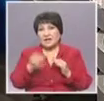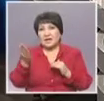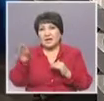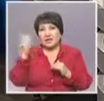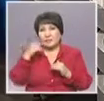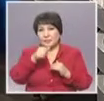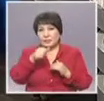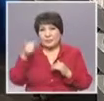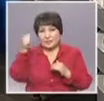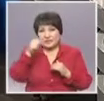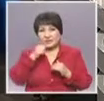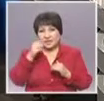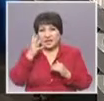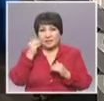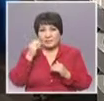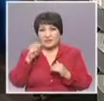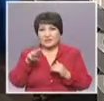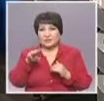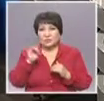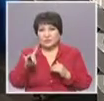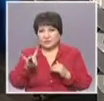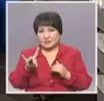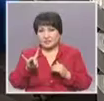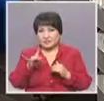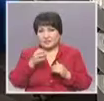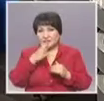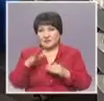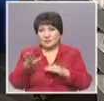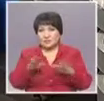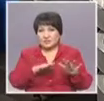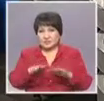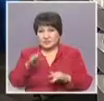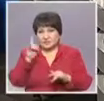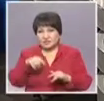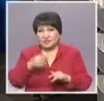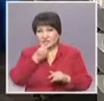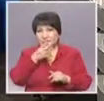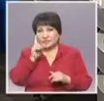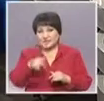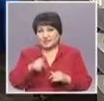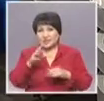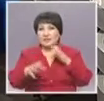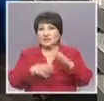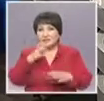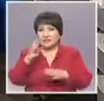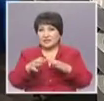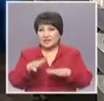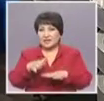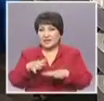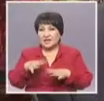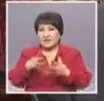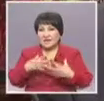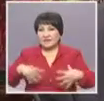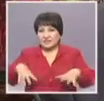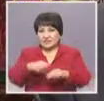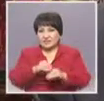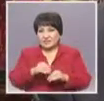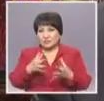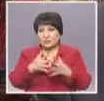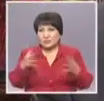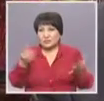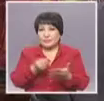бірінші рет өткізілгенін өздеріңіз жақсы білесіздер. Және халықаралық федерацияның үлкен бағасына ие болған Алматы